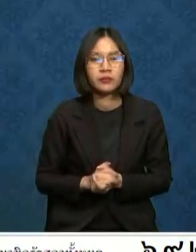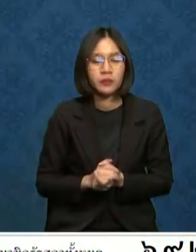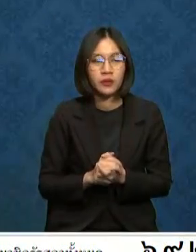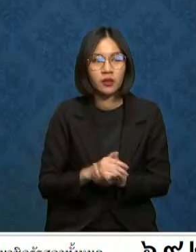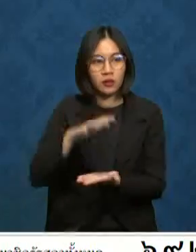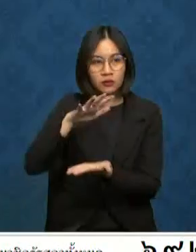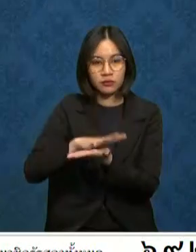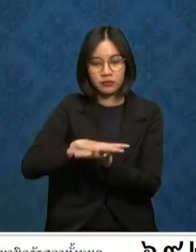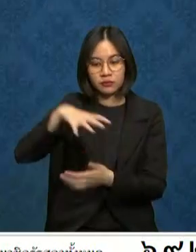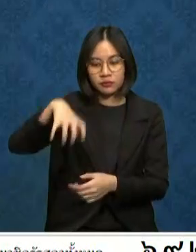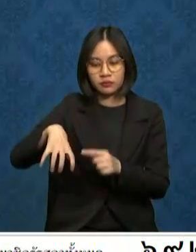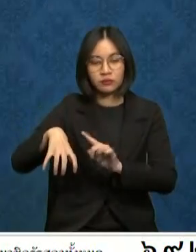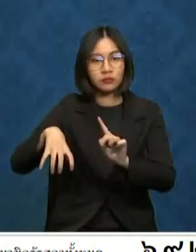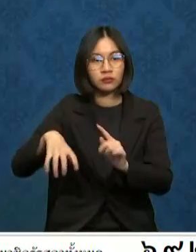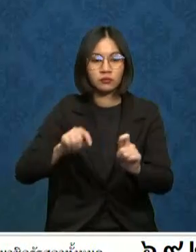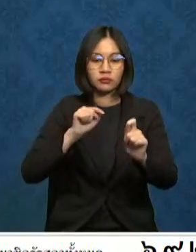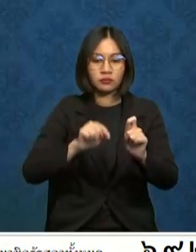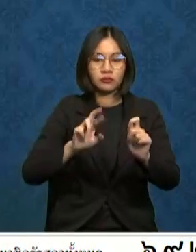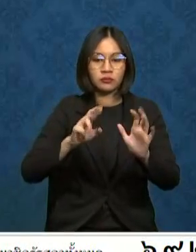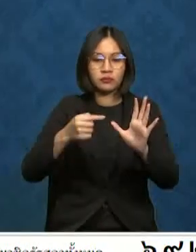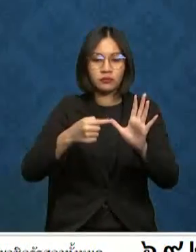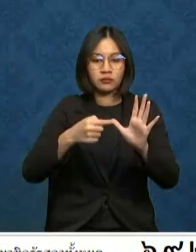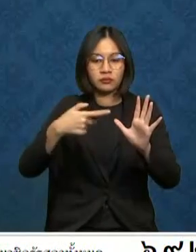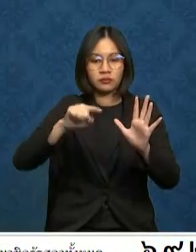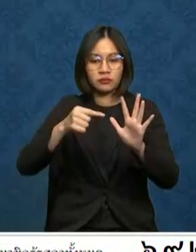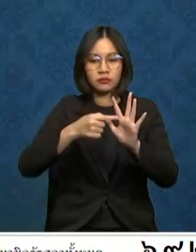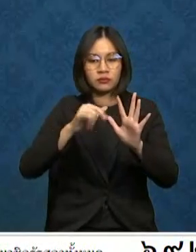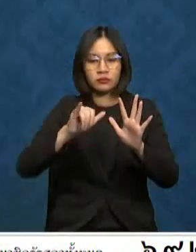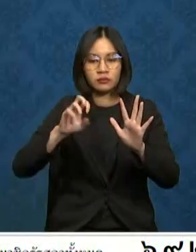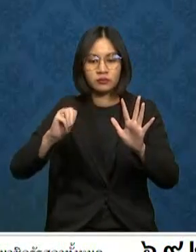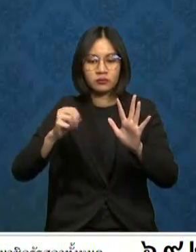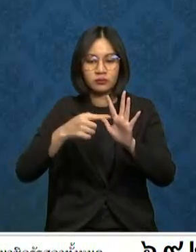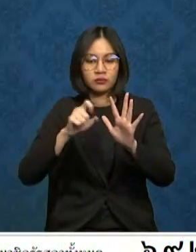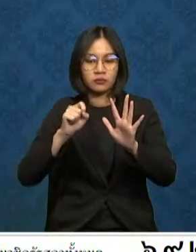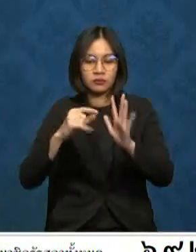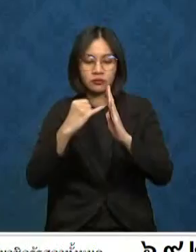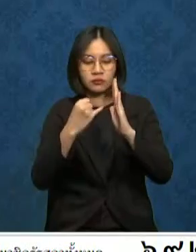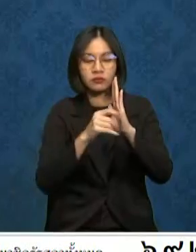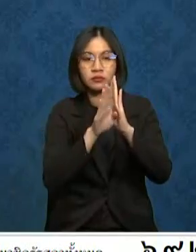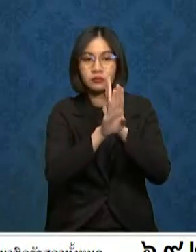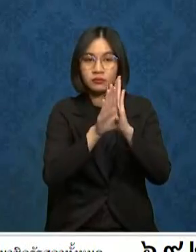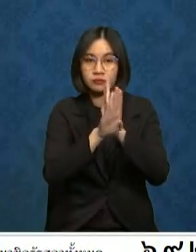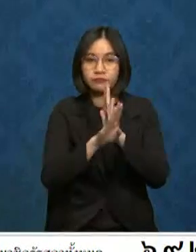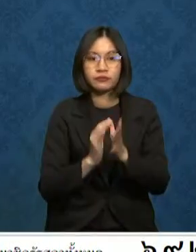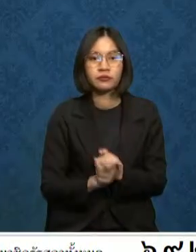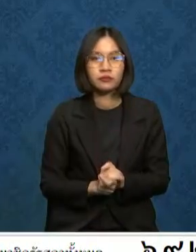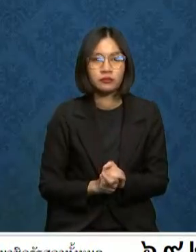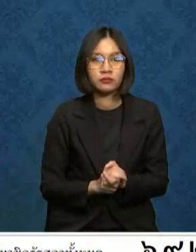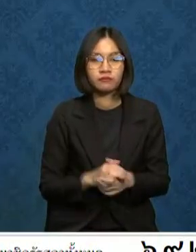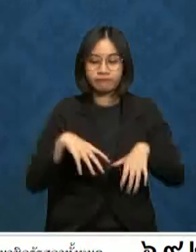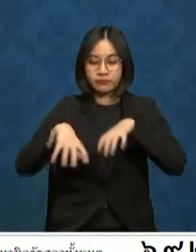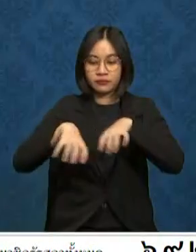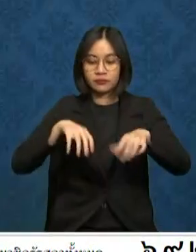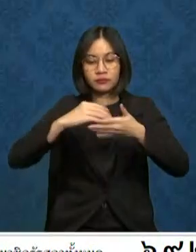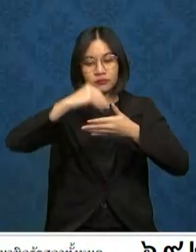โรงเรียนแห่งนี้อยู่ที่อำเภอรำปายมาศจังหวัดบุรีรัมย์ครับนวัตกรรมที่ใช้ในการจัด